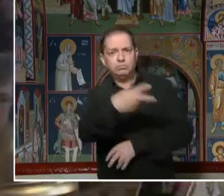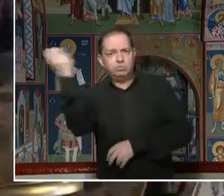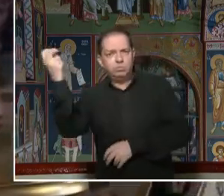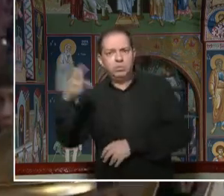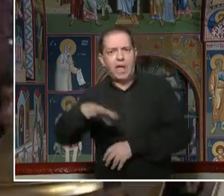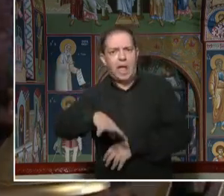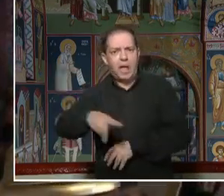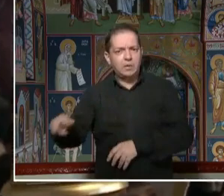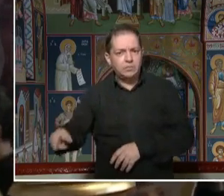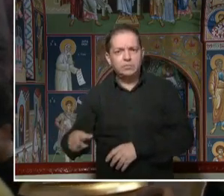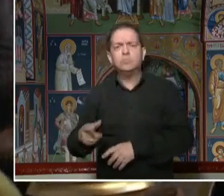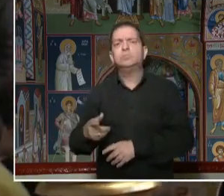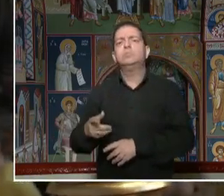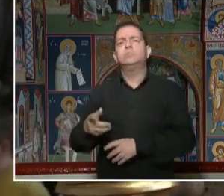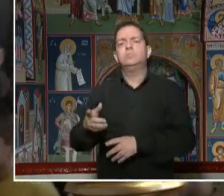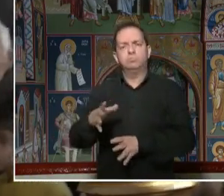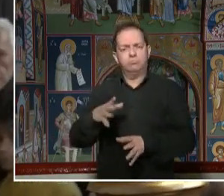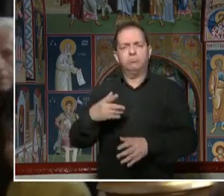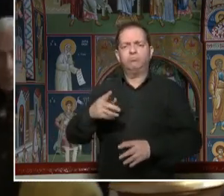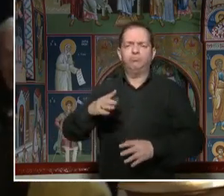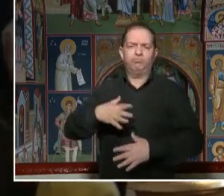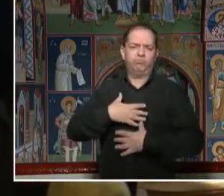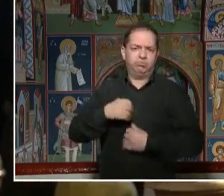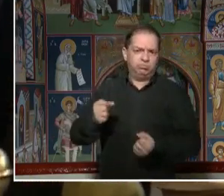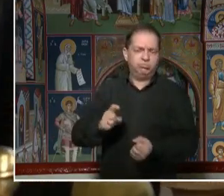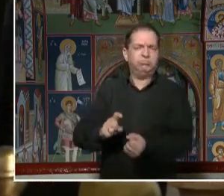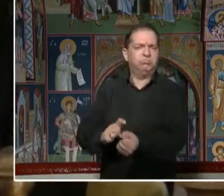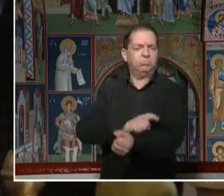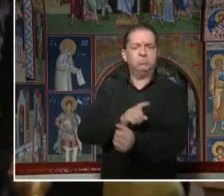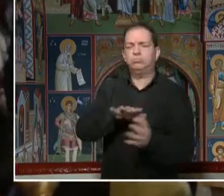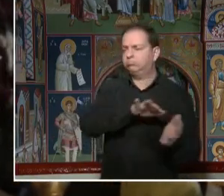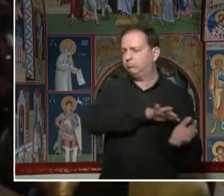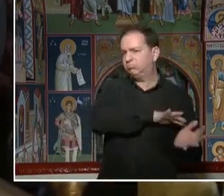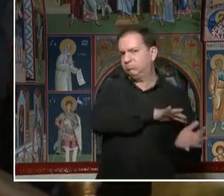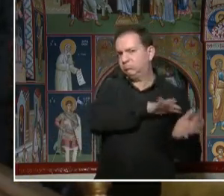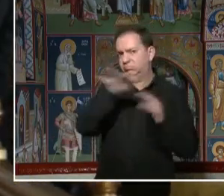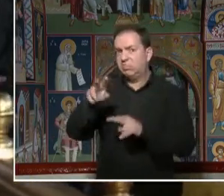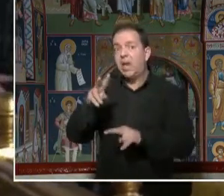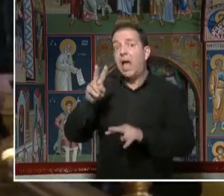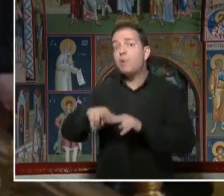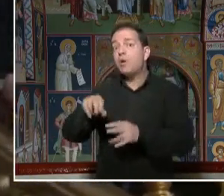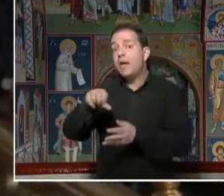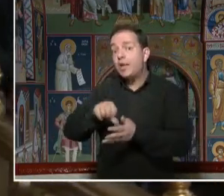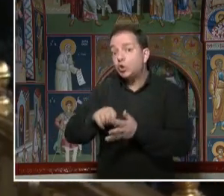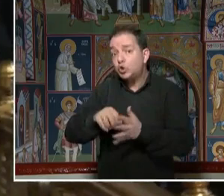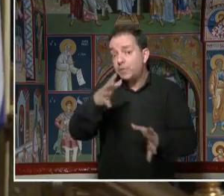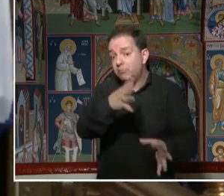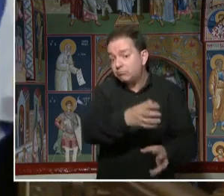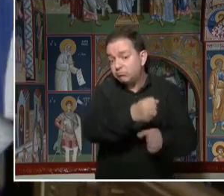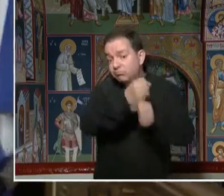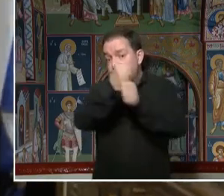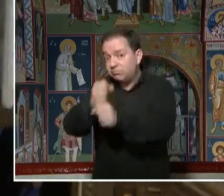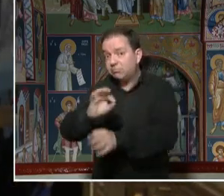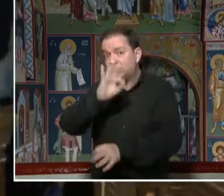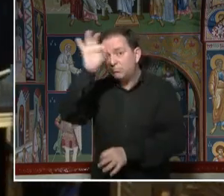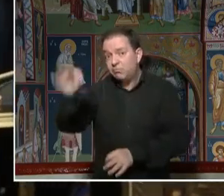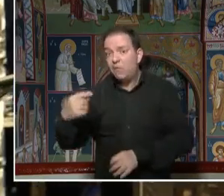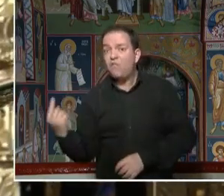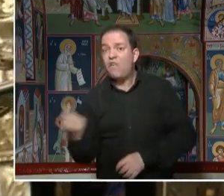οποίον είχαν συλλήσει οι Πέρσες, τον πήραν τα Ιεροσόλυμα και τον μετέφεραν στη